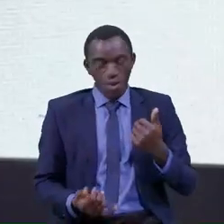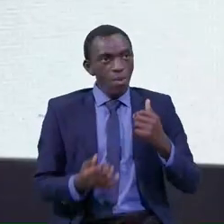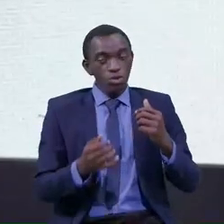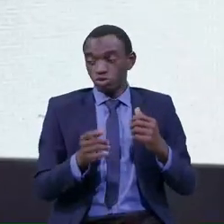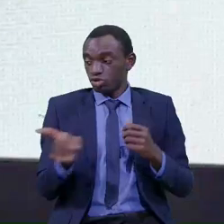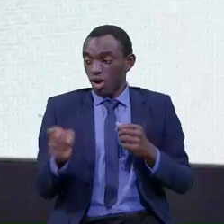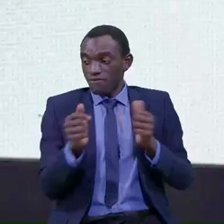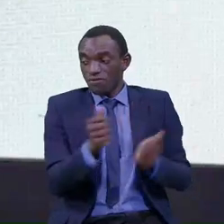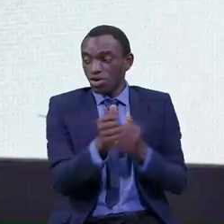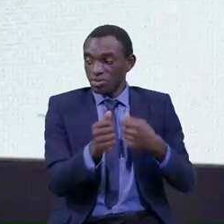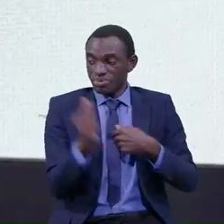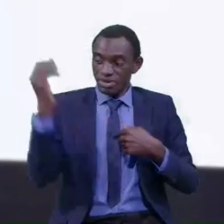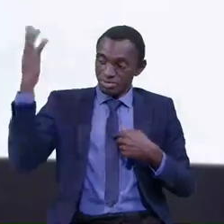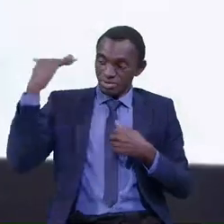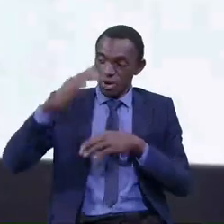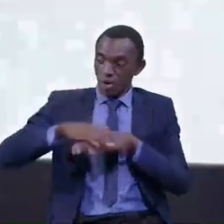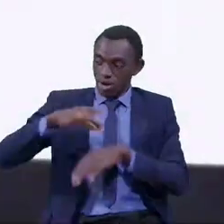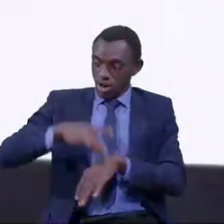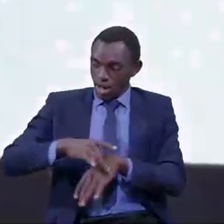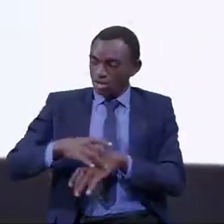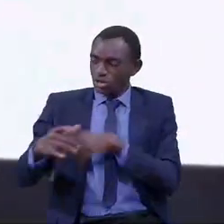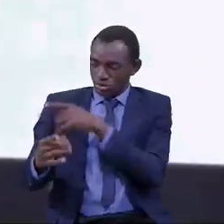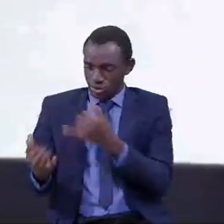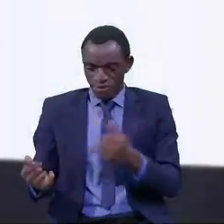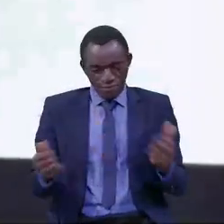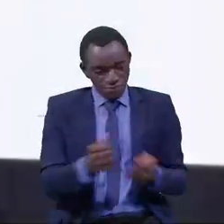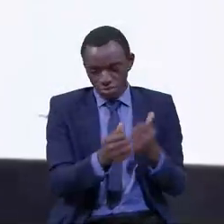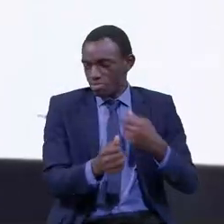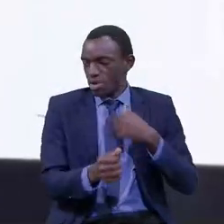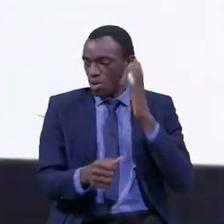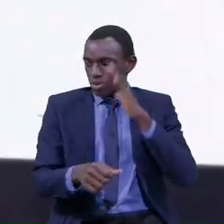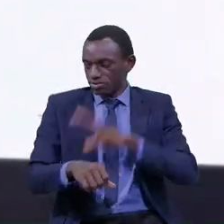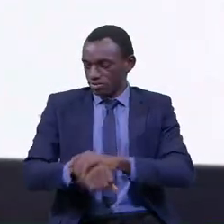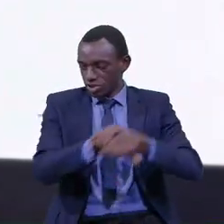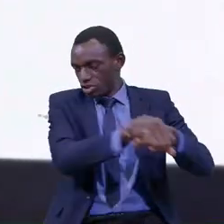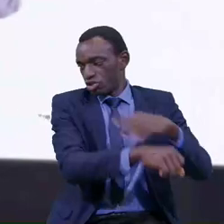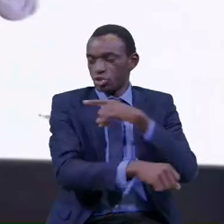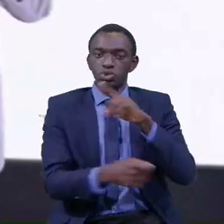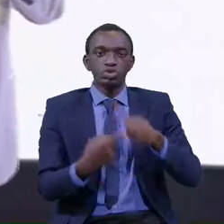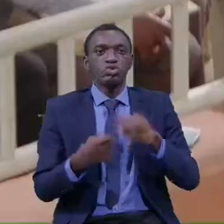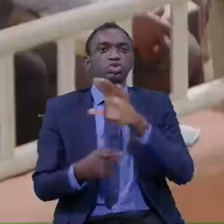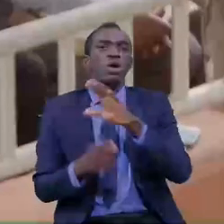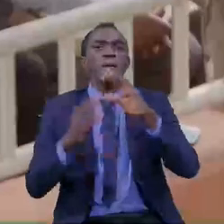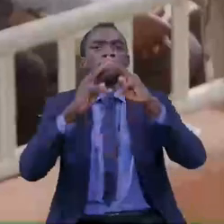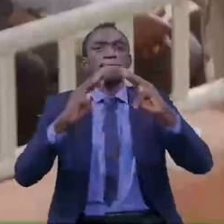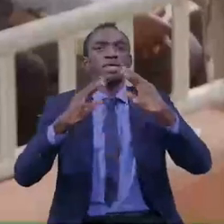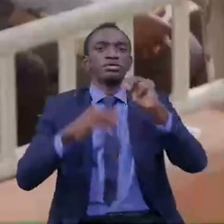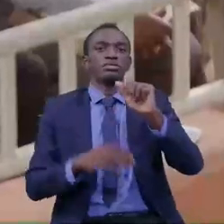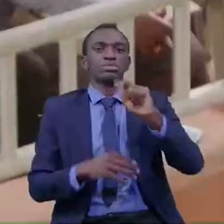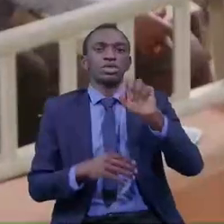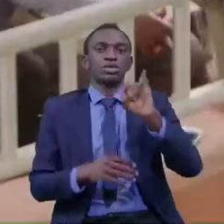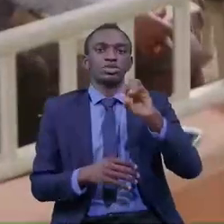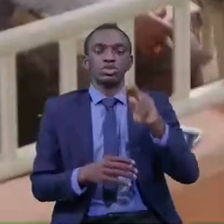terre, suis-moi maintenant. Je vais t'amener dans ta demeure. Tu as une demeure au ciel.